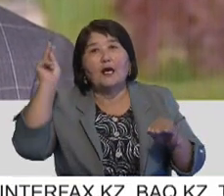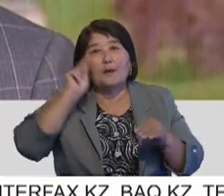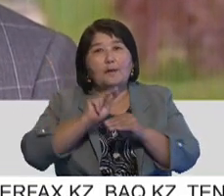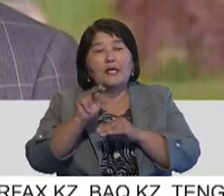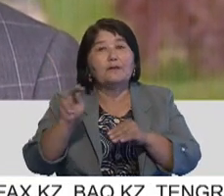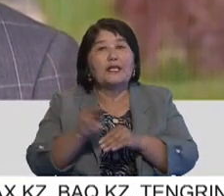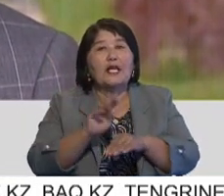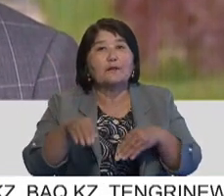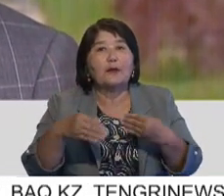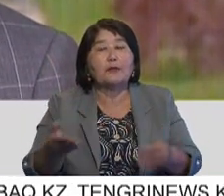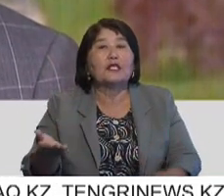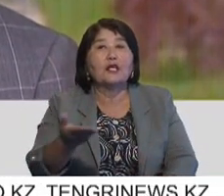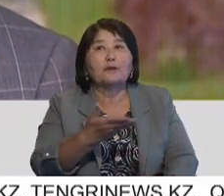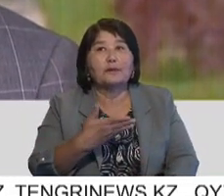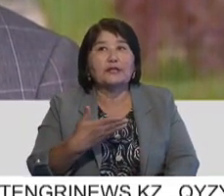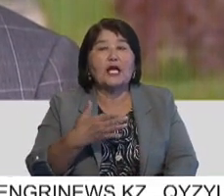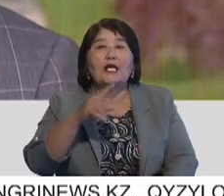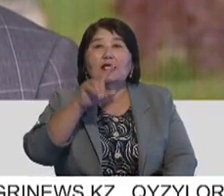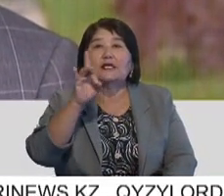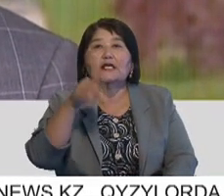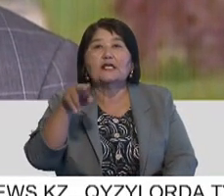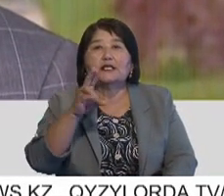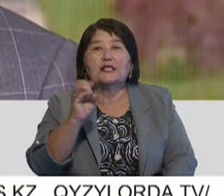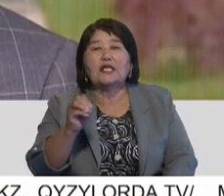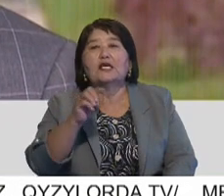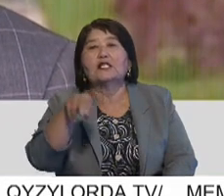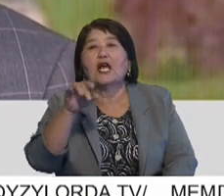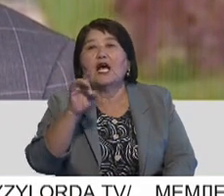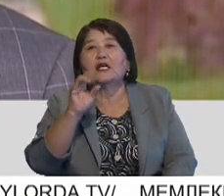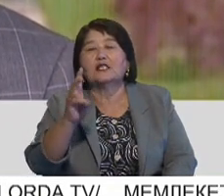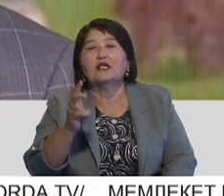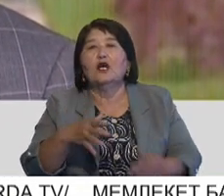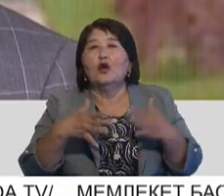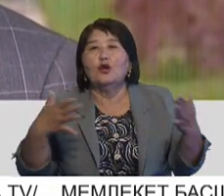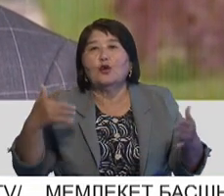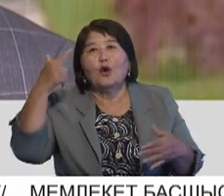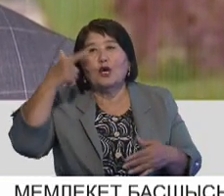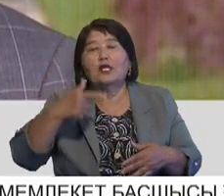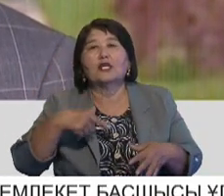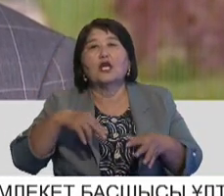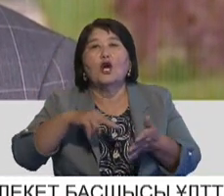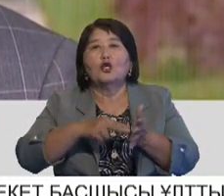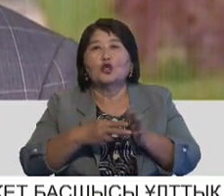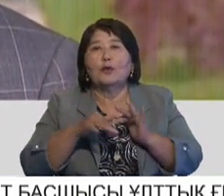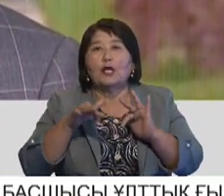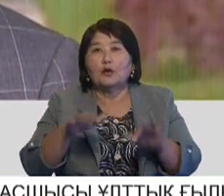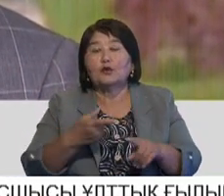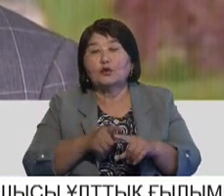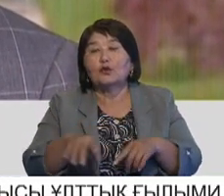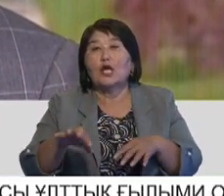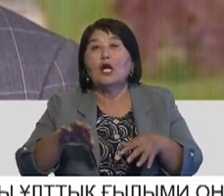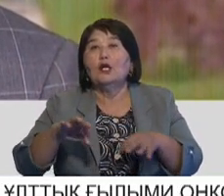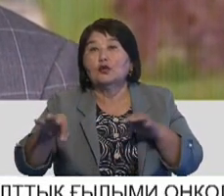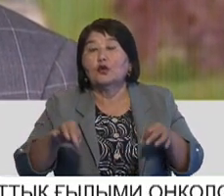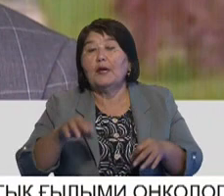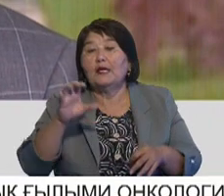тәрбие беруде бізде жаңағы зерде және дарын ғылыми практикалық үлкен ғылыми жобалар байқаулар өтеді. Сонда жылда біз осы